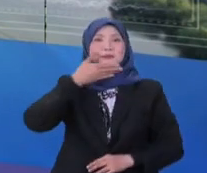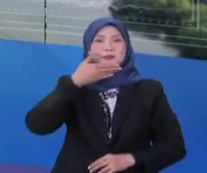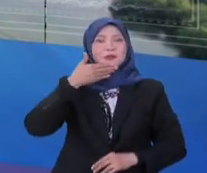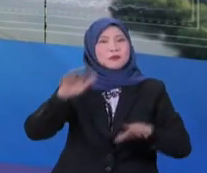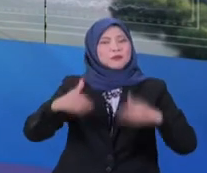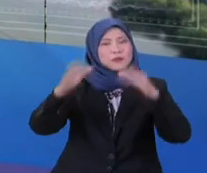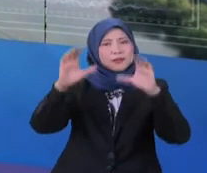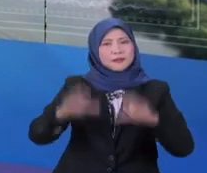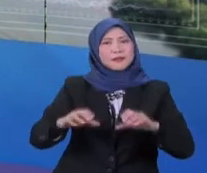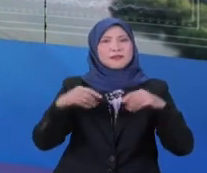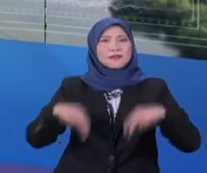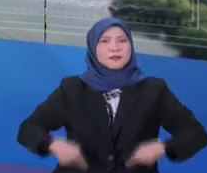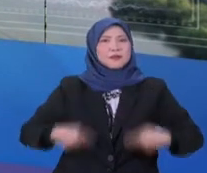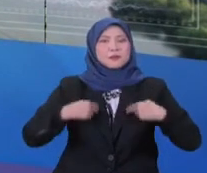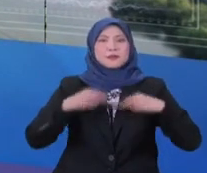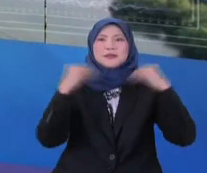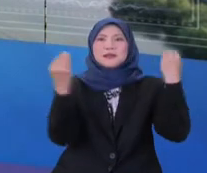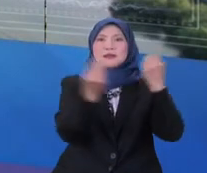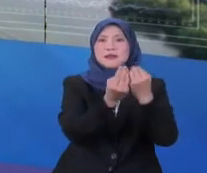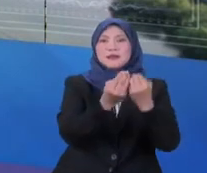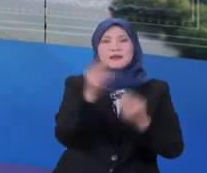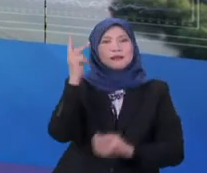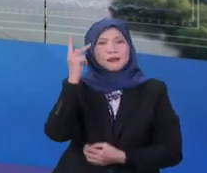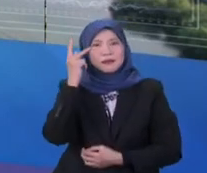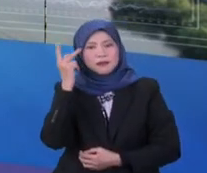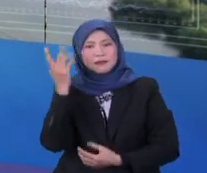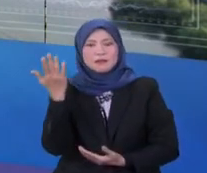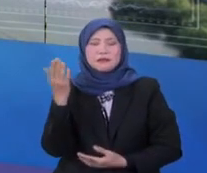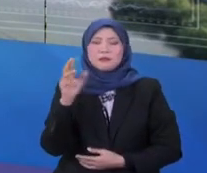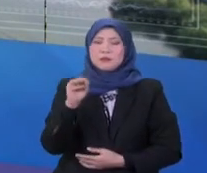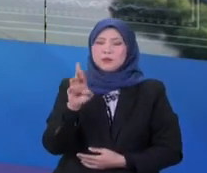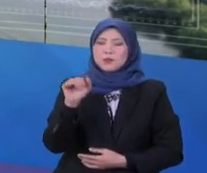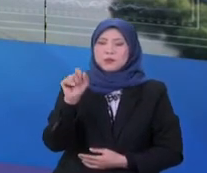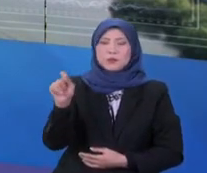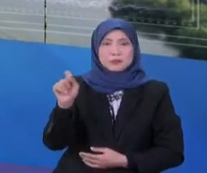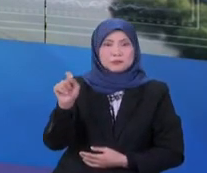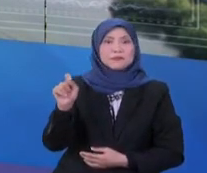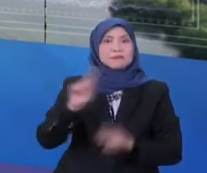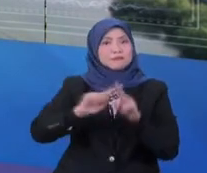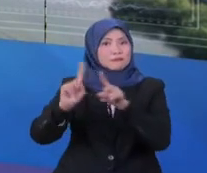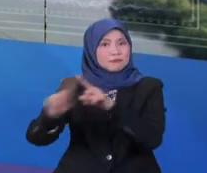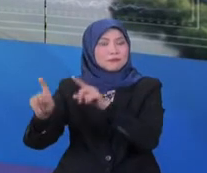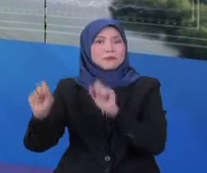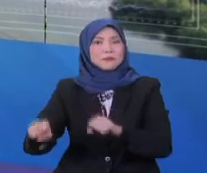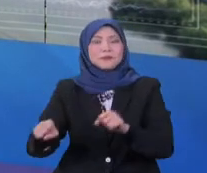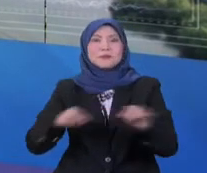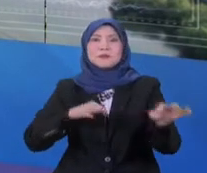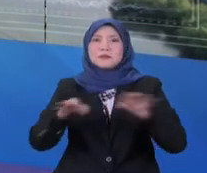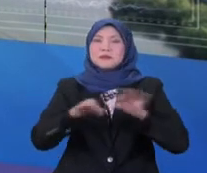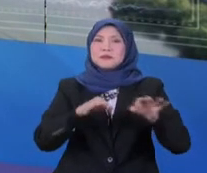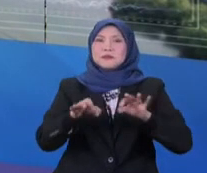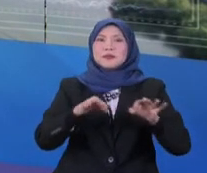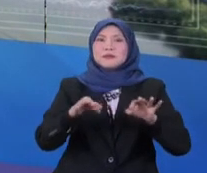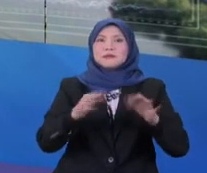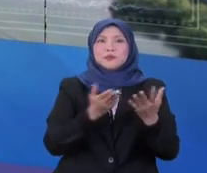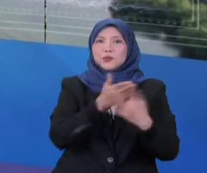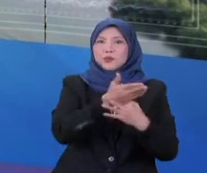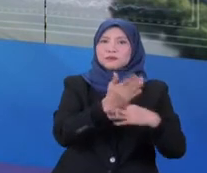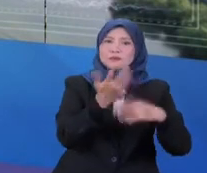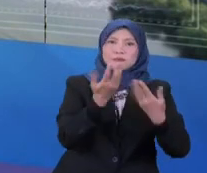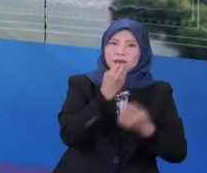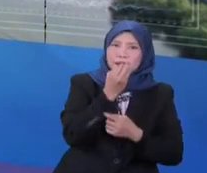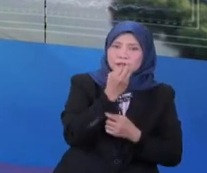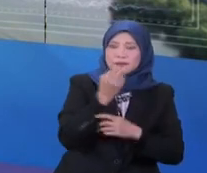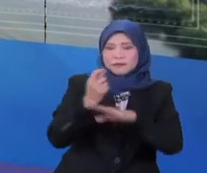cara hidup masyarakat Kadazan Dusun, Murut dan Rungus KDMR amat menarik dan sesuai diterjemahkan melalui makanan, pakaian